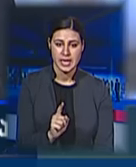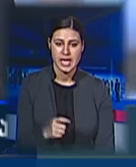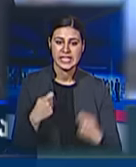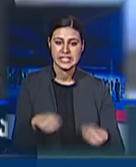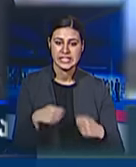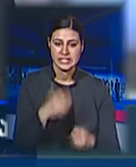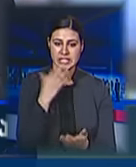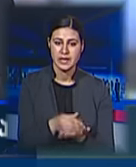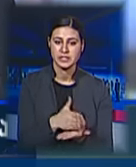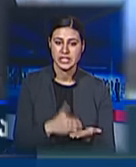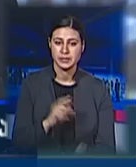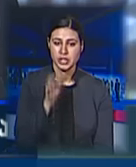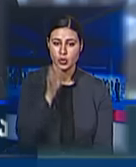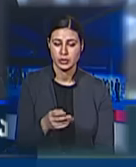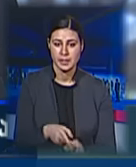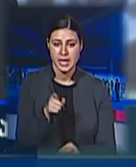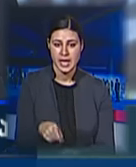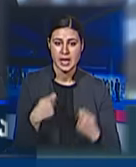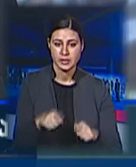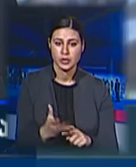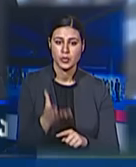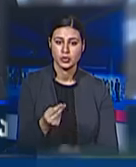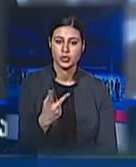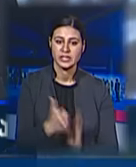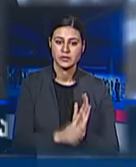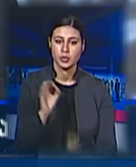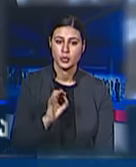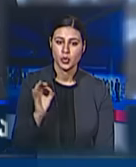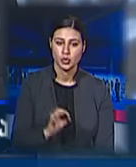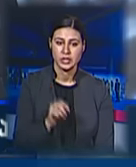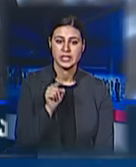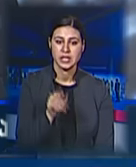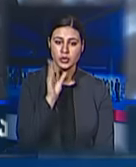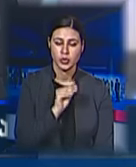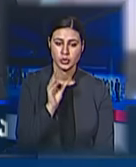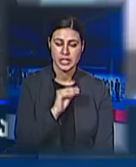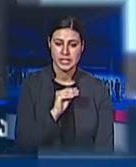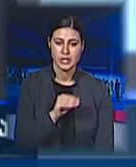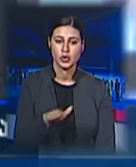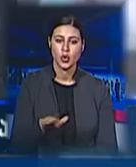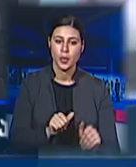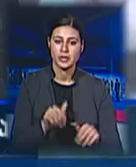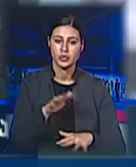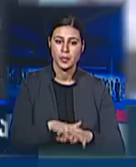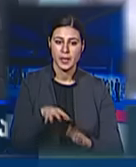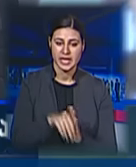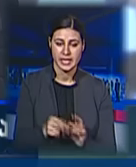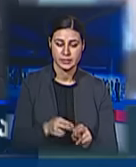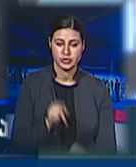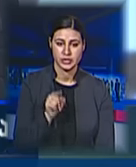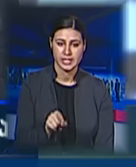აქციებს ყიდის და ეუბნება, რომ მე თქვენ აი ამ აქციებში მოგცემ 36%. მაშინ, როდესაც კომერციულ ბანკებში აი